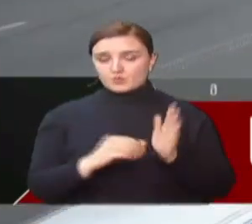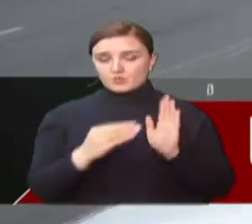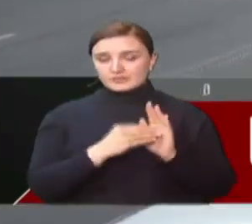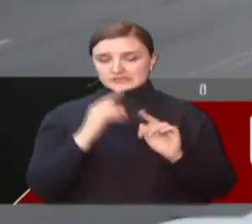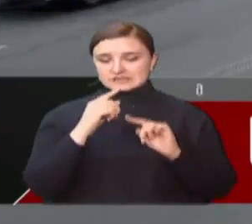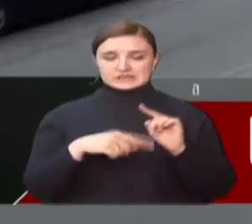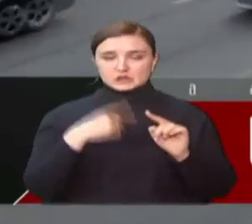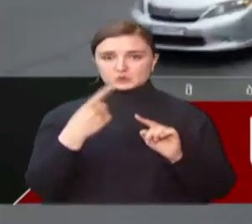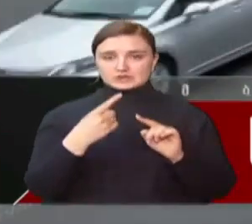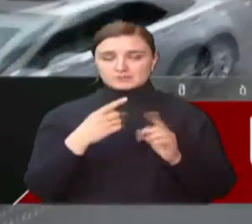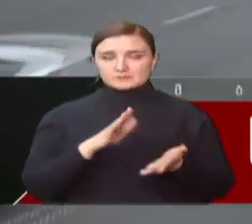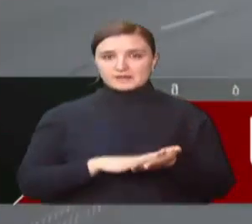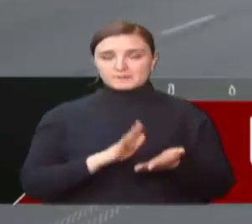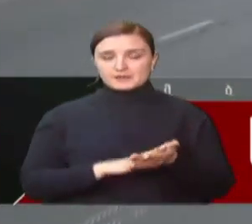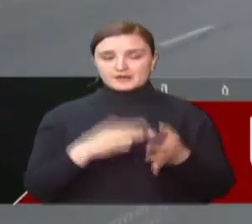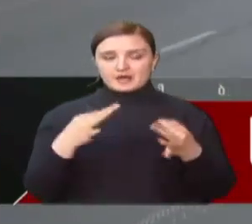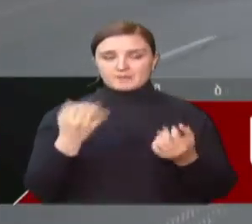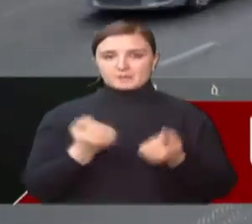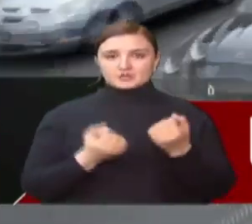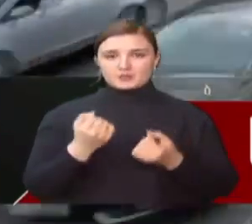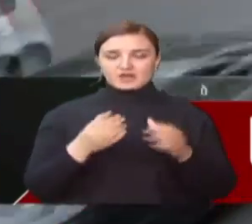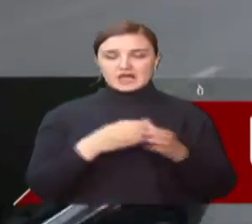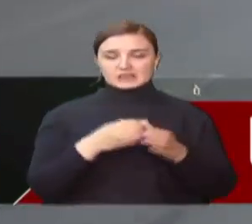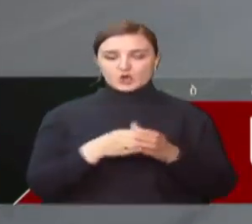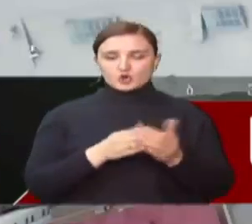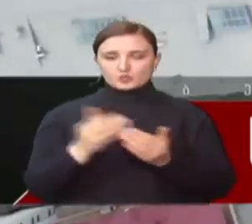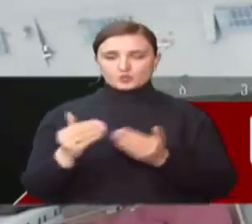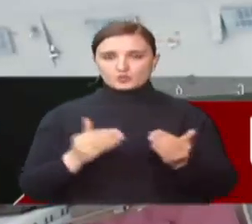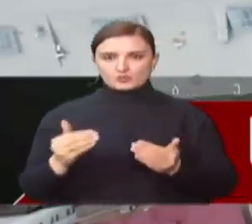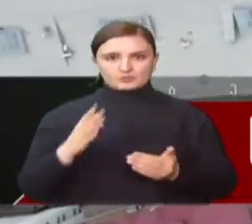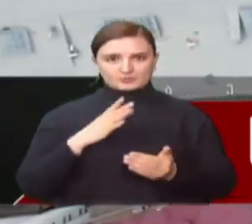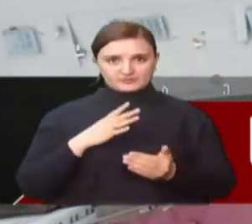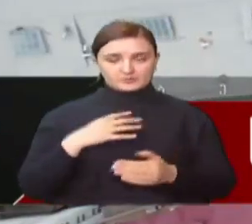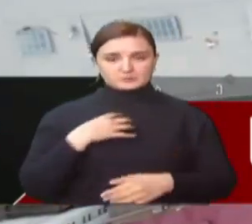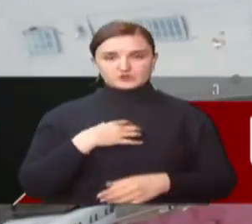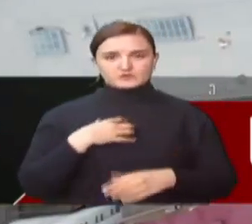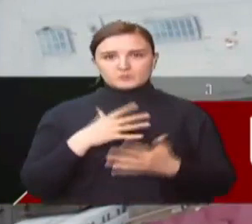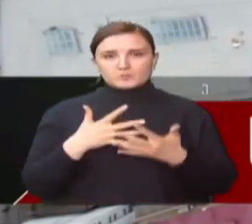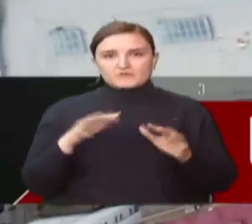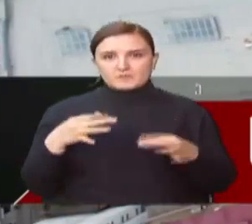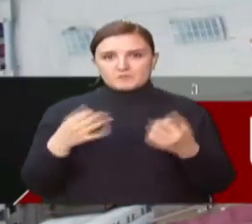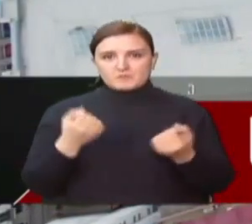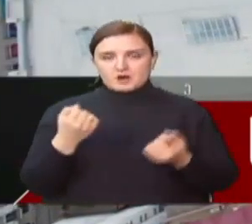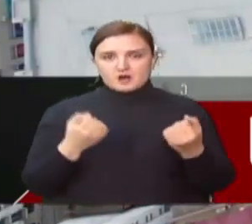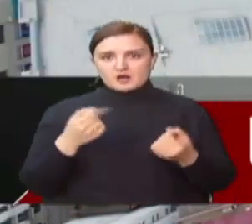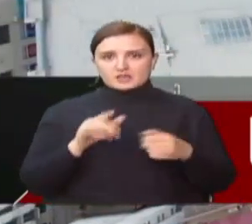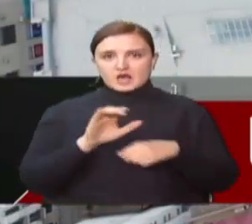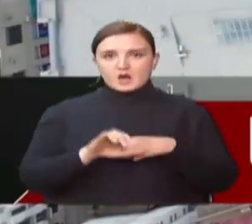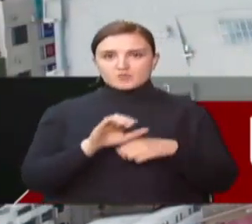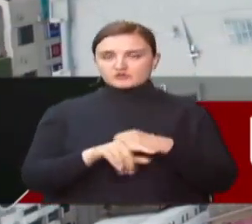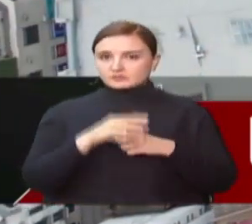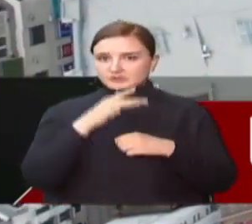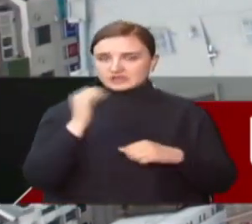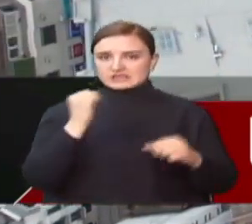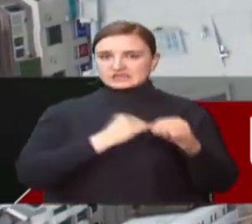წლიური სადაზღვევო პრემია ავტომობილების კატეგორიის მიხედვით განისაზღვრებოდა. Მნიშვნელობა ენიჭებოდა ავტომანქანის გამოშვების წელს,